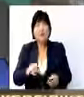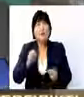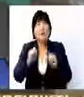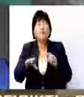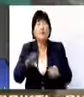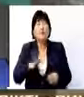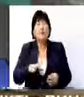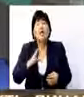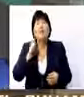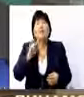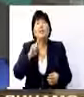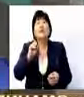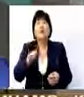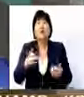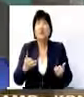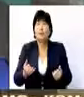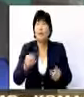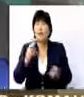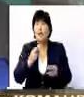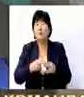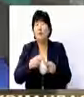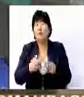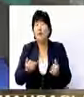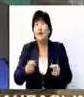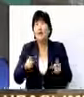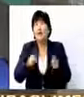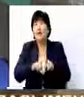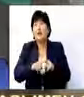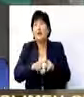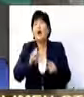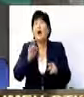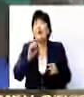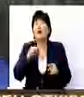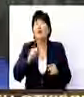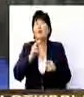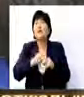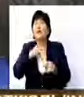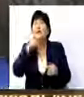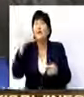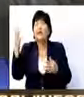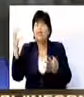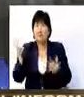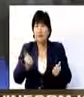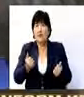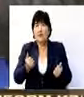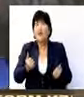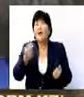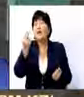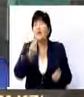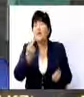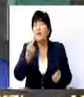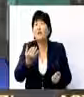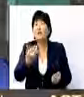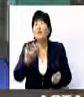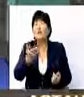болды. Шикізаттың мына металы аты дейміз, аты металды біз Россиядан алынады. Семент облысынан